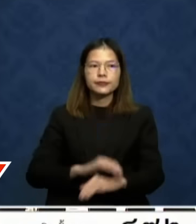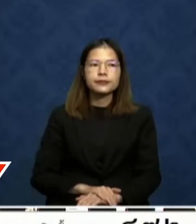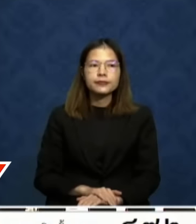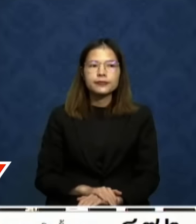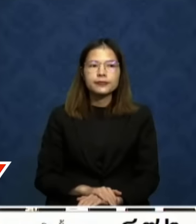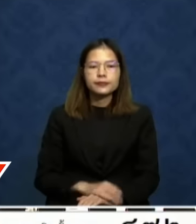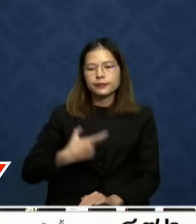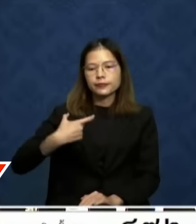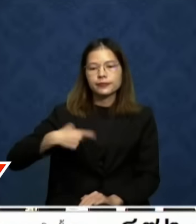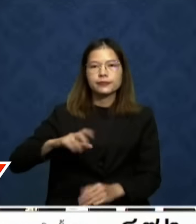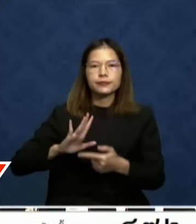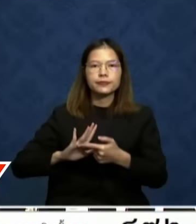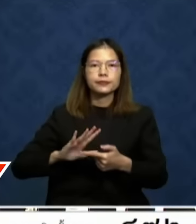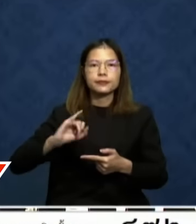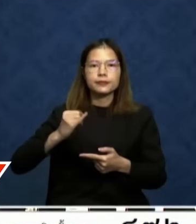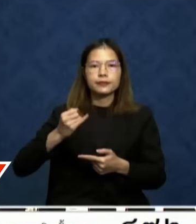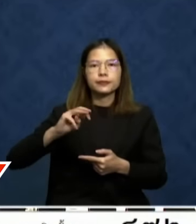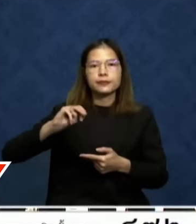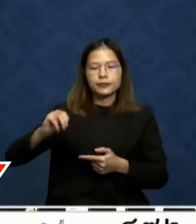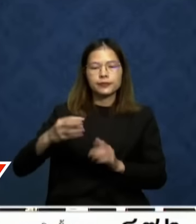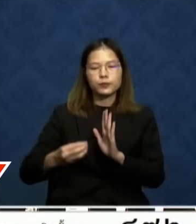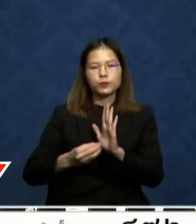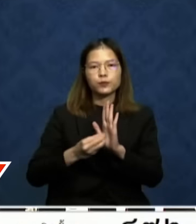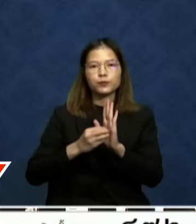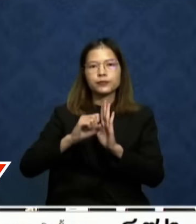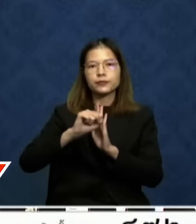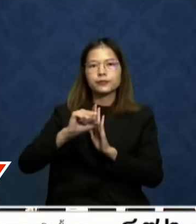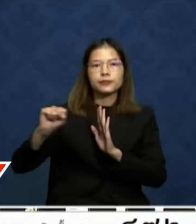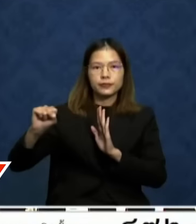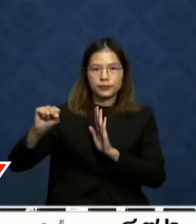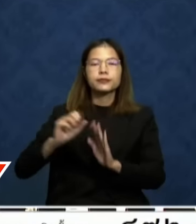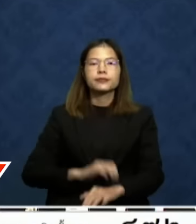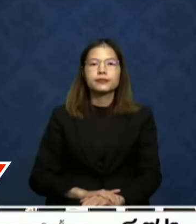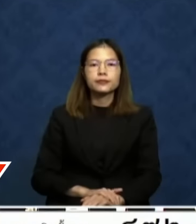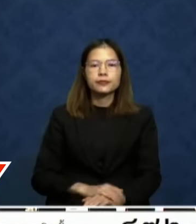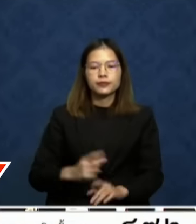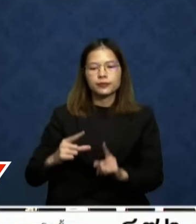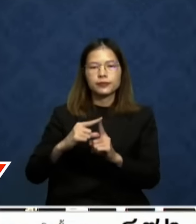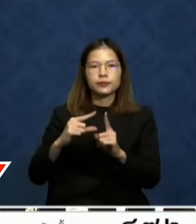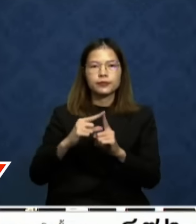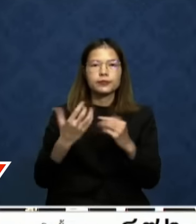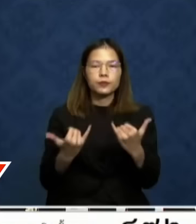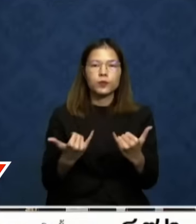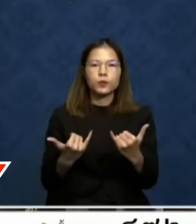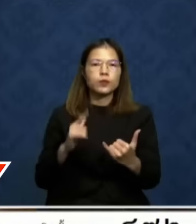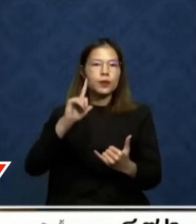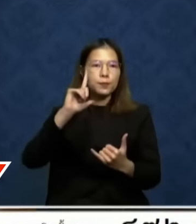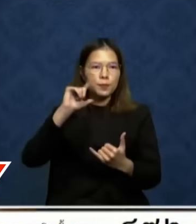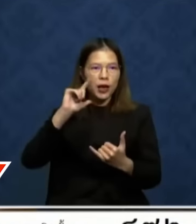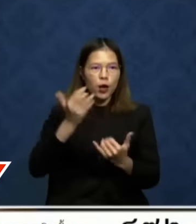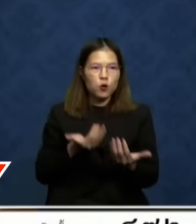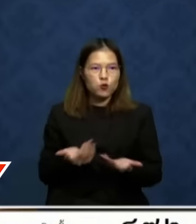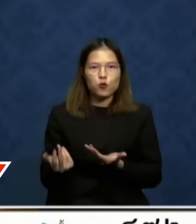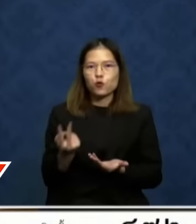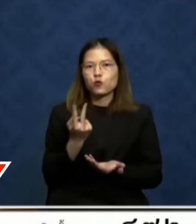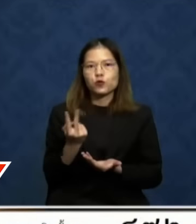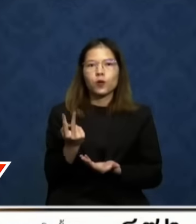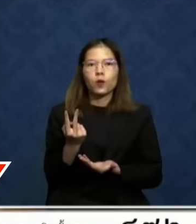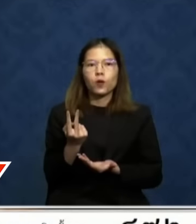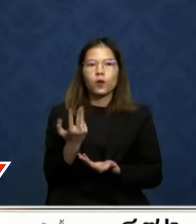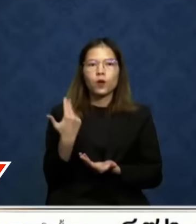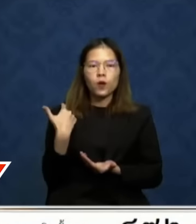นิธินันผู้แทนราษฎรกรุงเทพมหานครเขต11เขตสายไหมพรรคประชาชนค่ะคุณแม่ลูกสองค่ะที่อยากเปลี่ยนแปลงสังคม